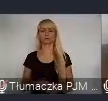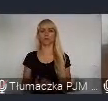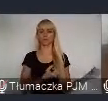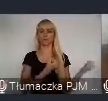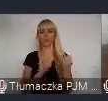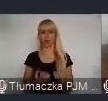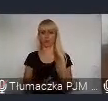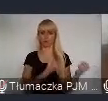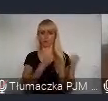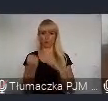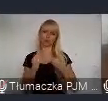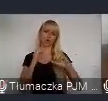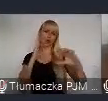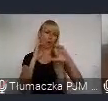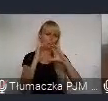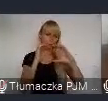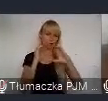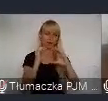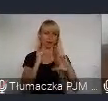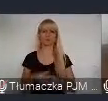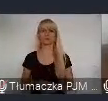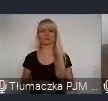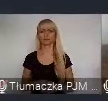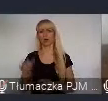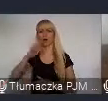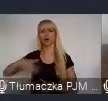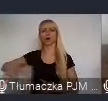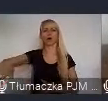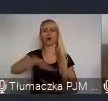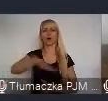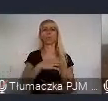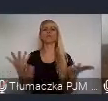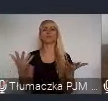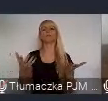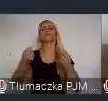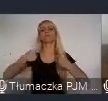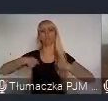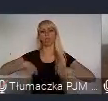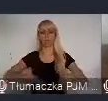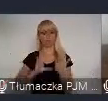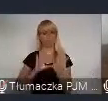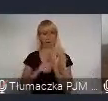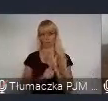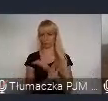transportowej, komunikacyjnej obszarów wiejskich. Czyli widać, że jest tutaj taka intencja